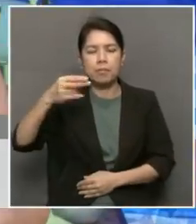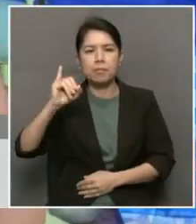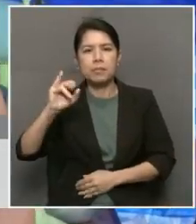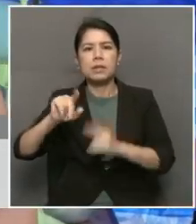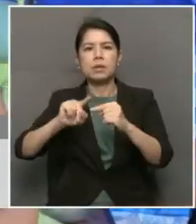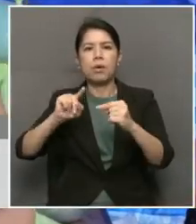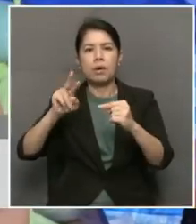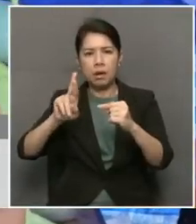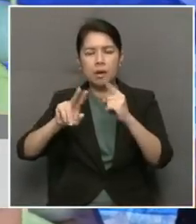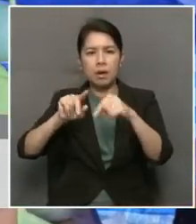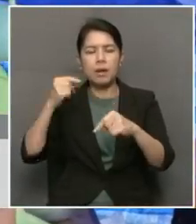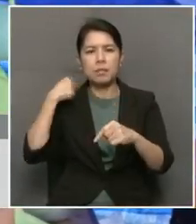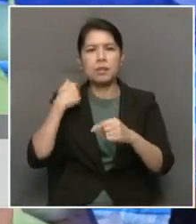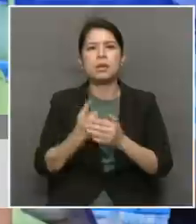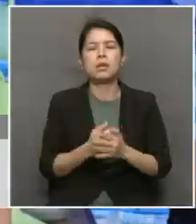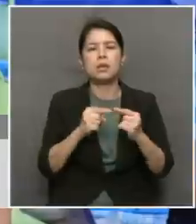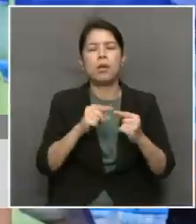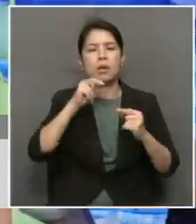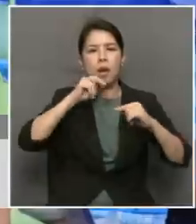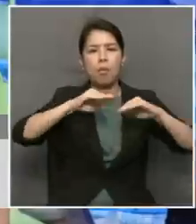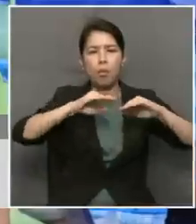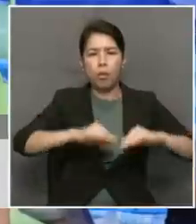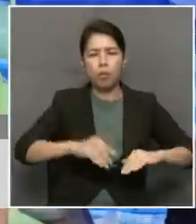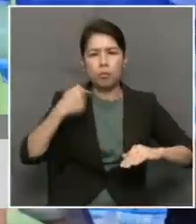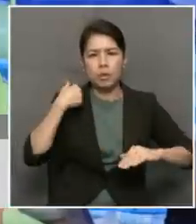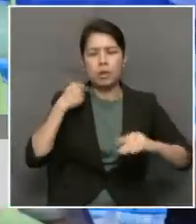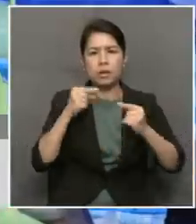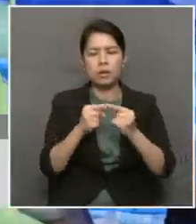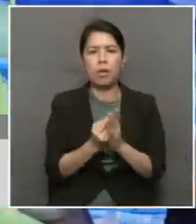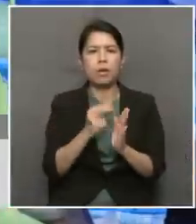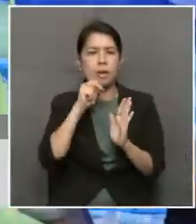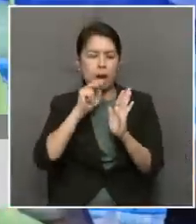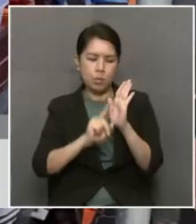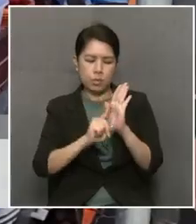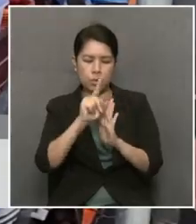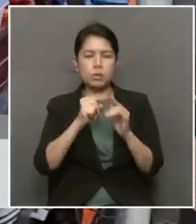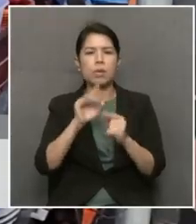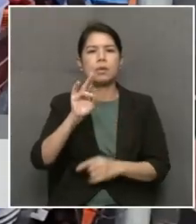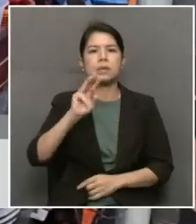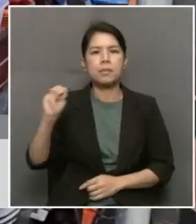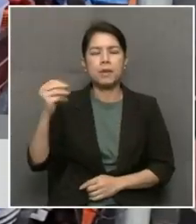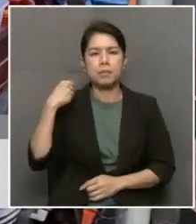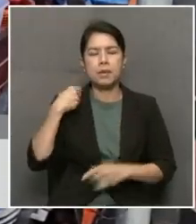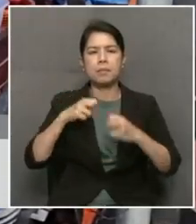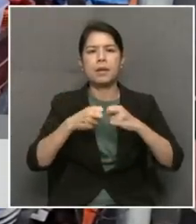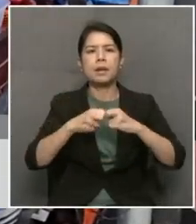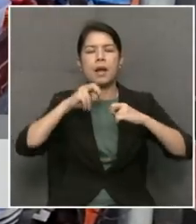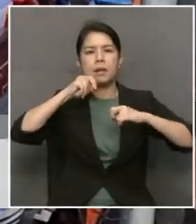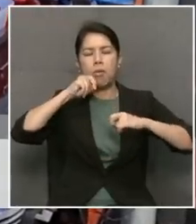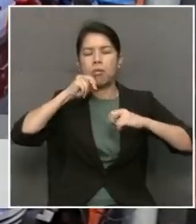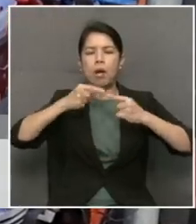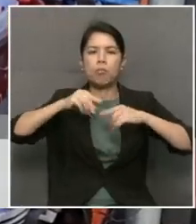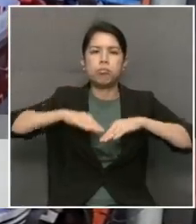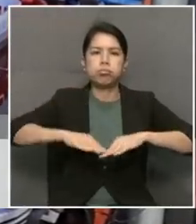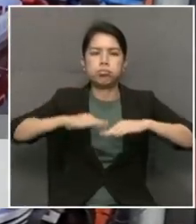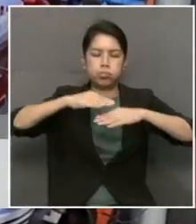อีก 4ซมค่ะทำให้น้ำสูง 7ม 63ซมและมีน้ำล้นตลิ่ง 63ซม